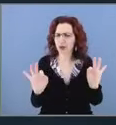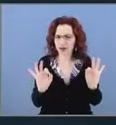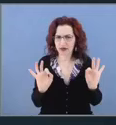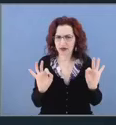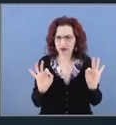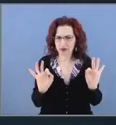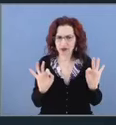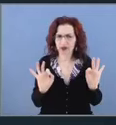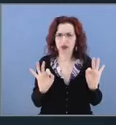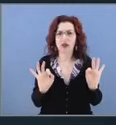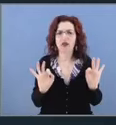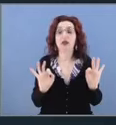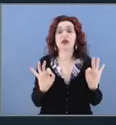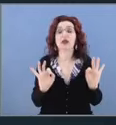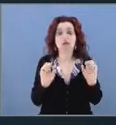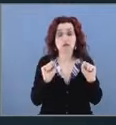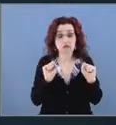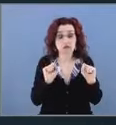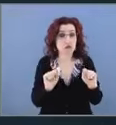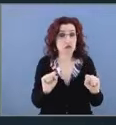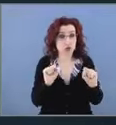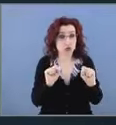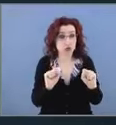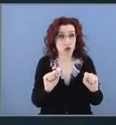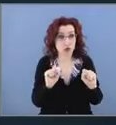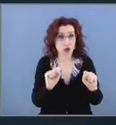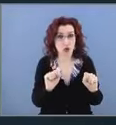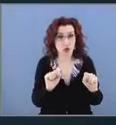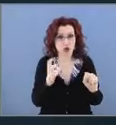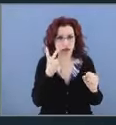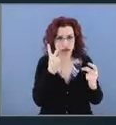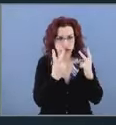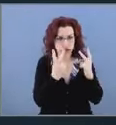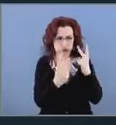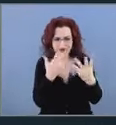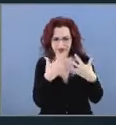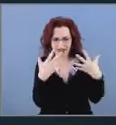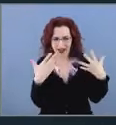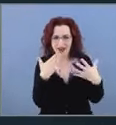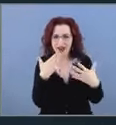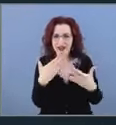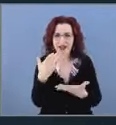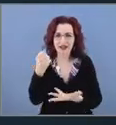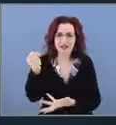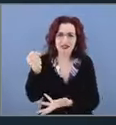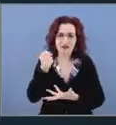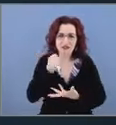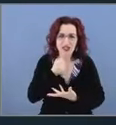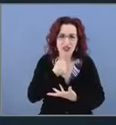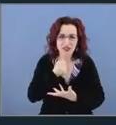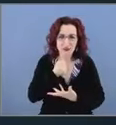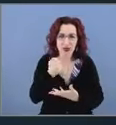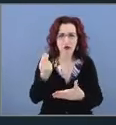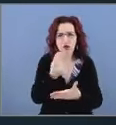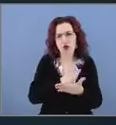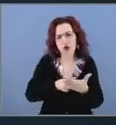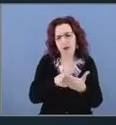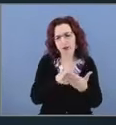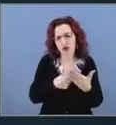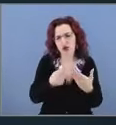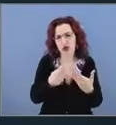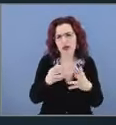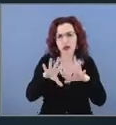possibili, diciamo, mettere in luce anche attraverso il finanziamento ottenuto da diversi progetti dell'Unione Europea che